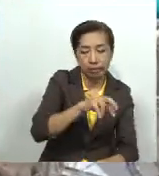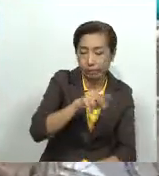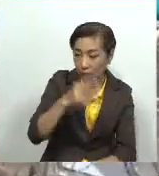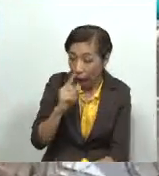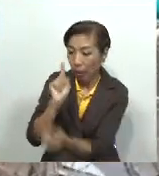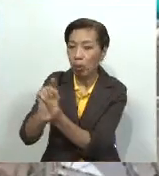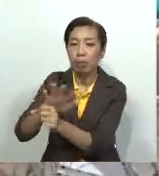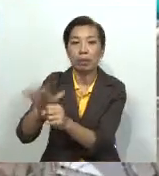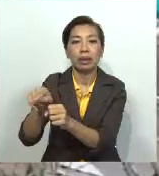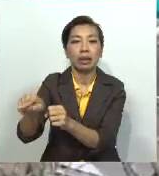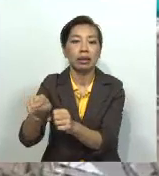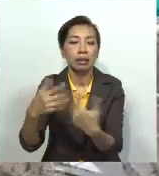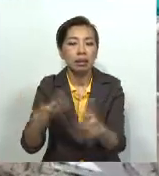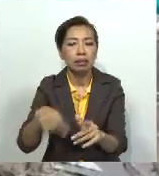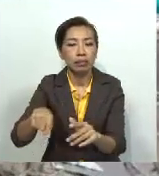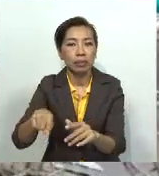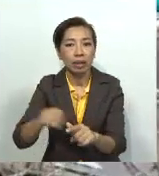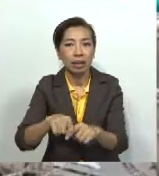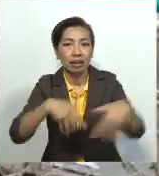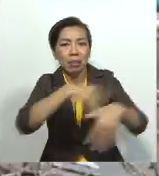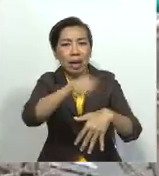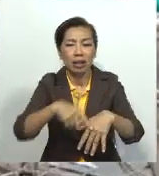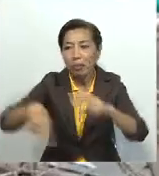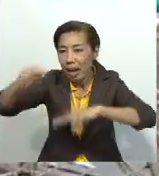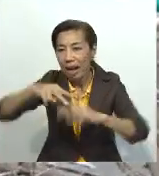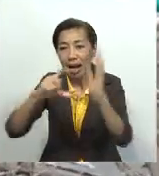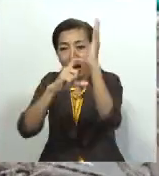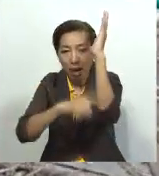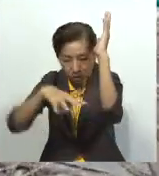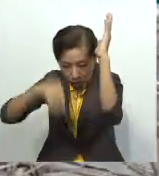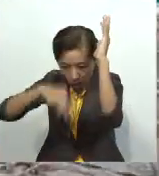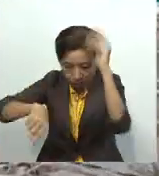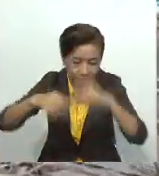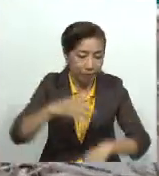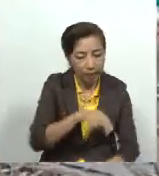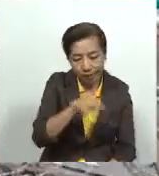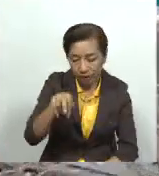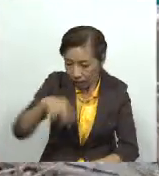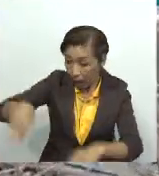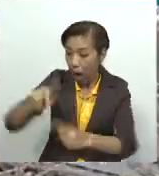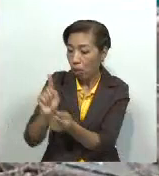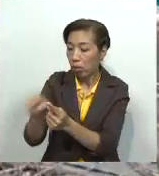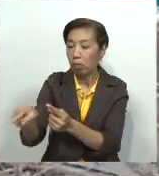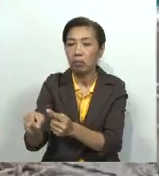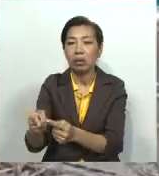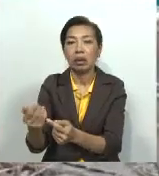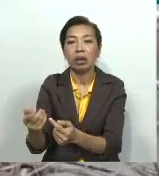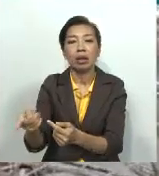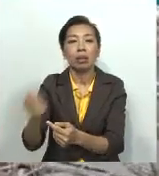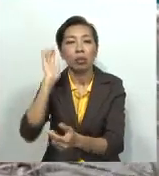ชาวบ้านก็ไปหาหน่อไม้ไฟหาอะไรอย่างเงี้ย ขึ้นไปพบ เถอะแก่นอนอยู่ในตามร่